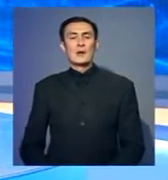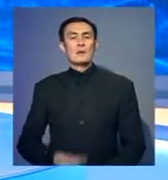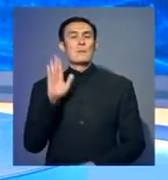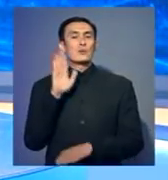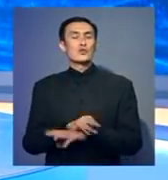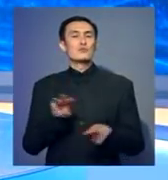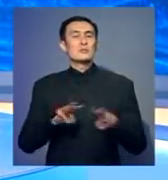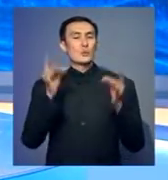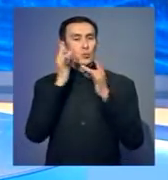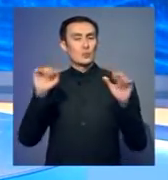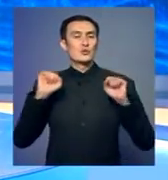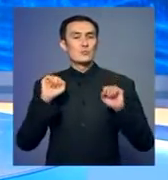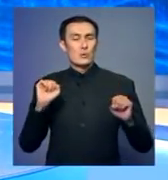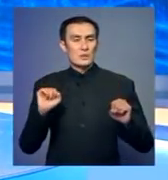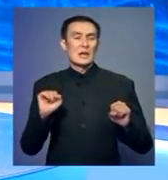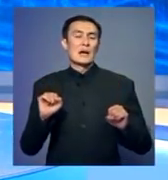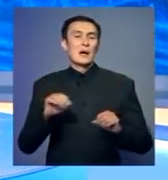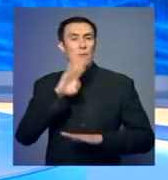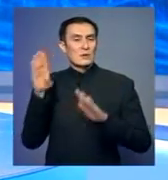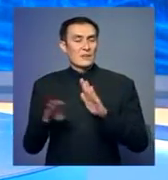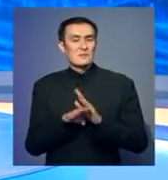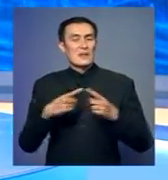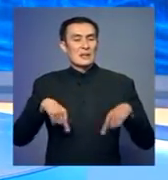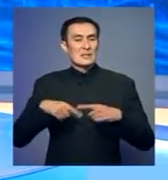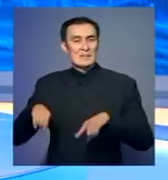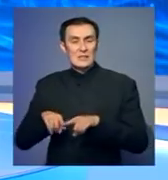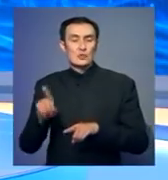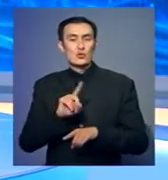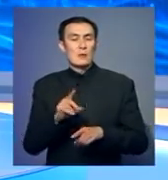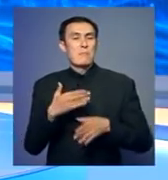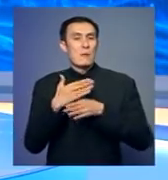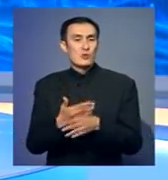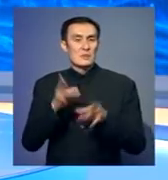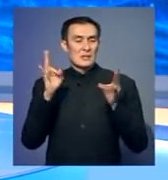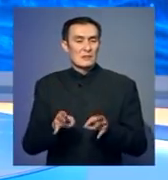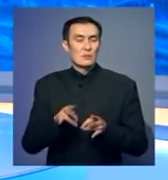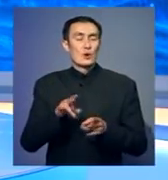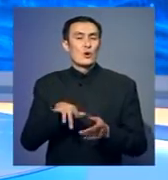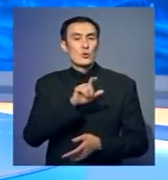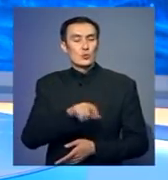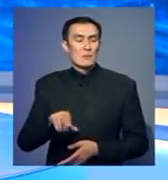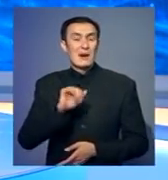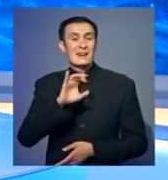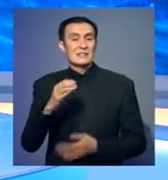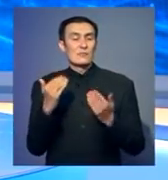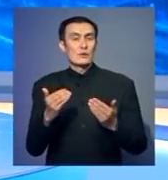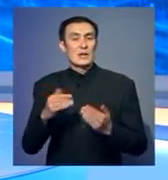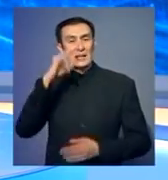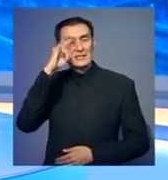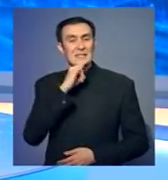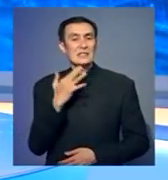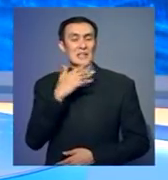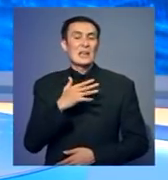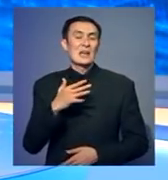По поручению министра культуры и спорта все подведомственные организации объединились, чтобы помочь пострадавшим жителям Арыся. Сегодня от здания